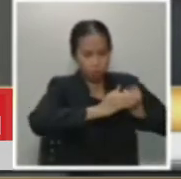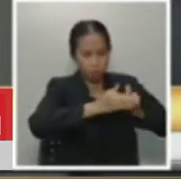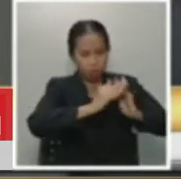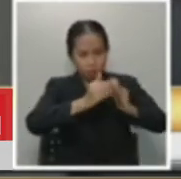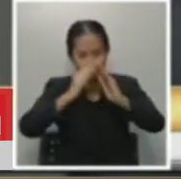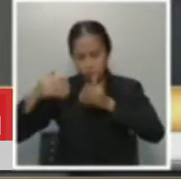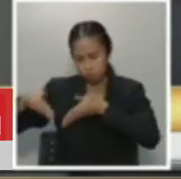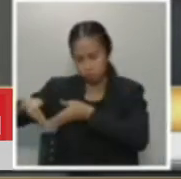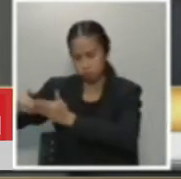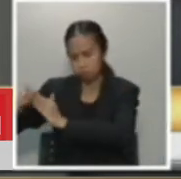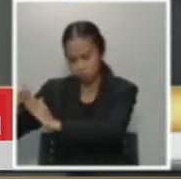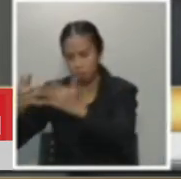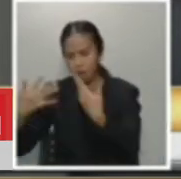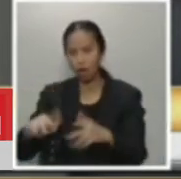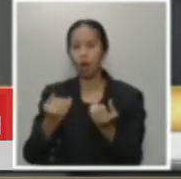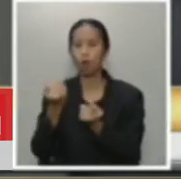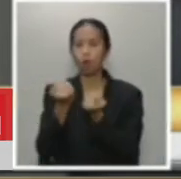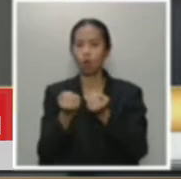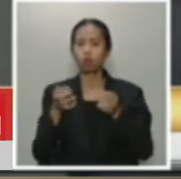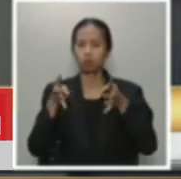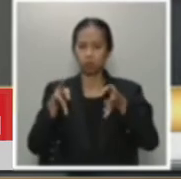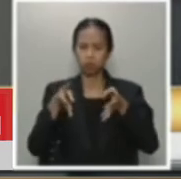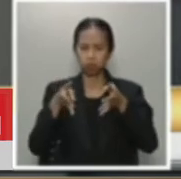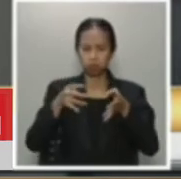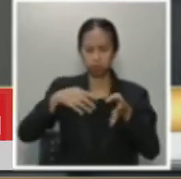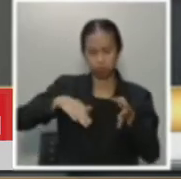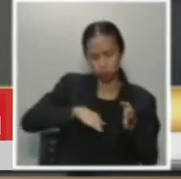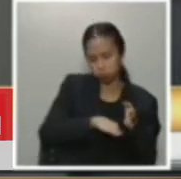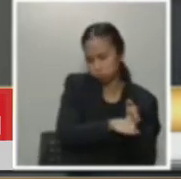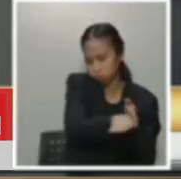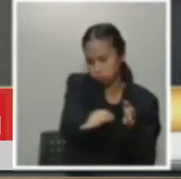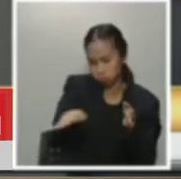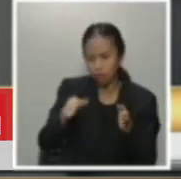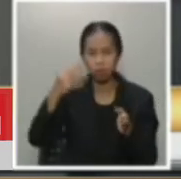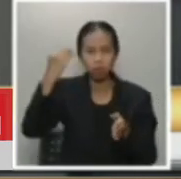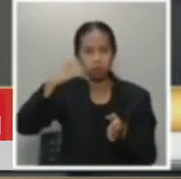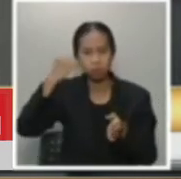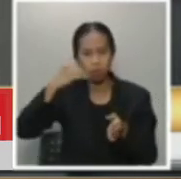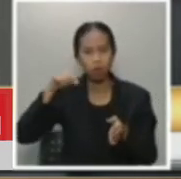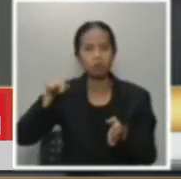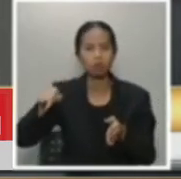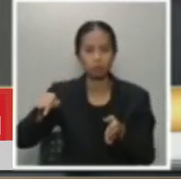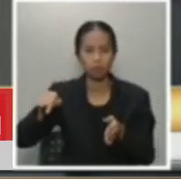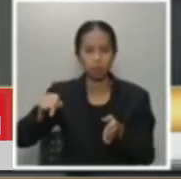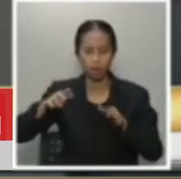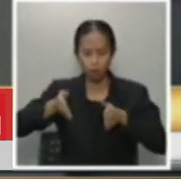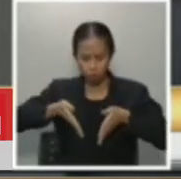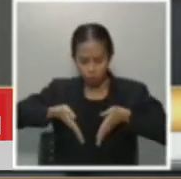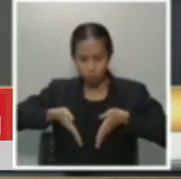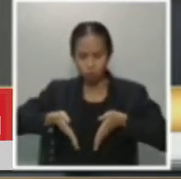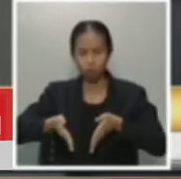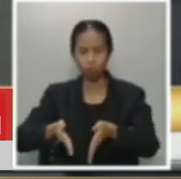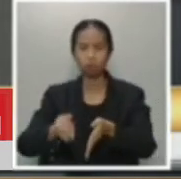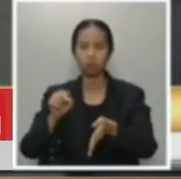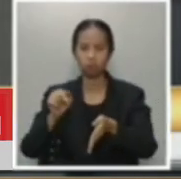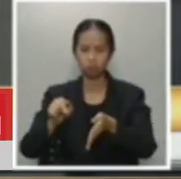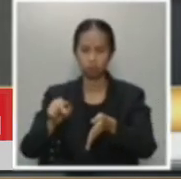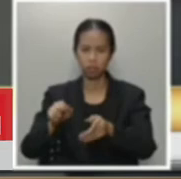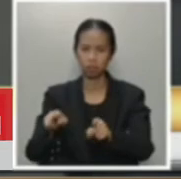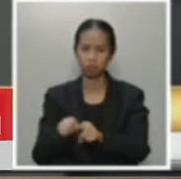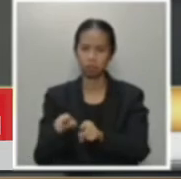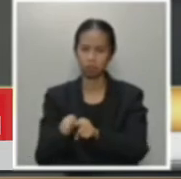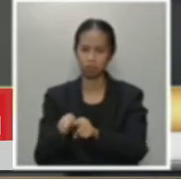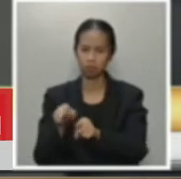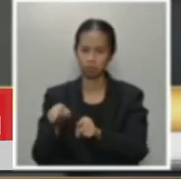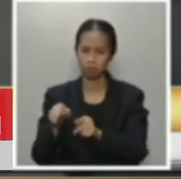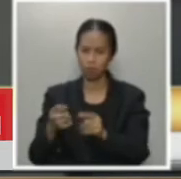รทุกขนาดใหญ่ไปใช้ทางกลับรถที่ใต้สะพานทับยาวนี้จึงทำให้ถนนที่อาจจะไม่สามารถร